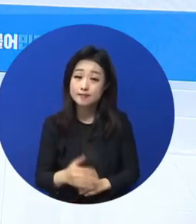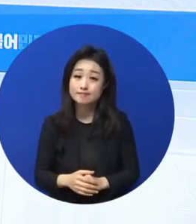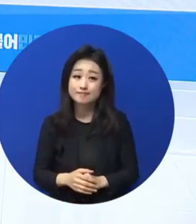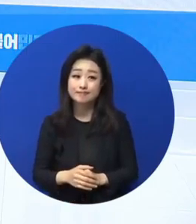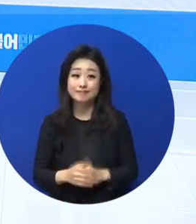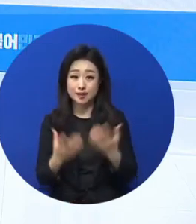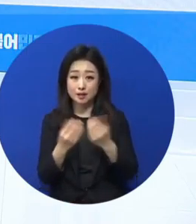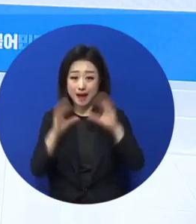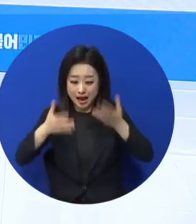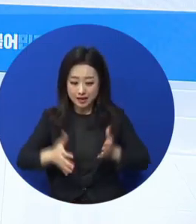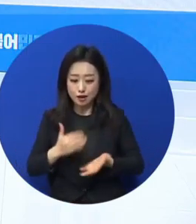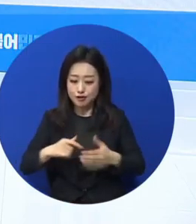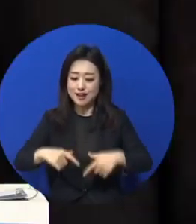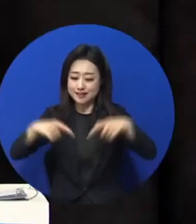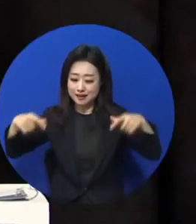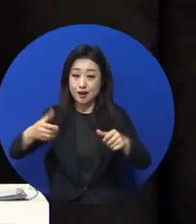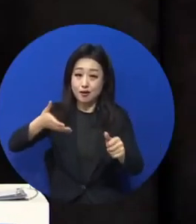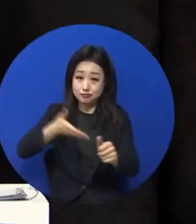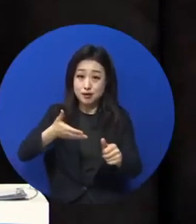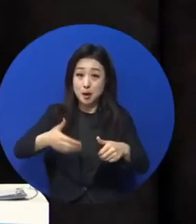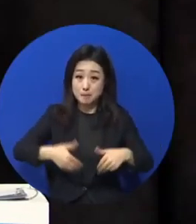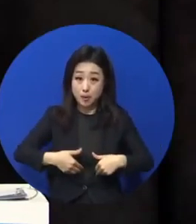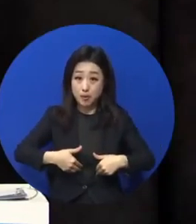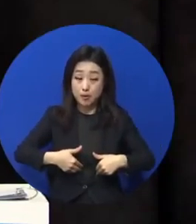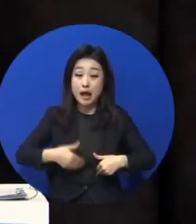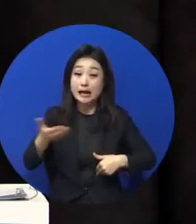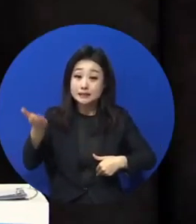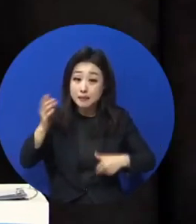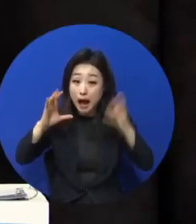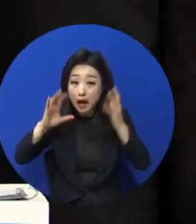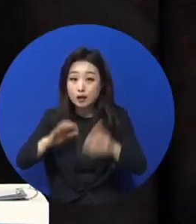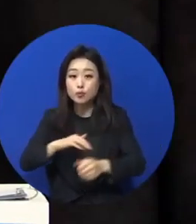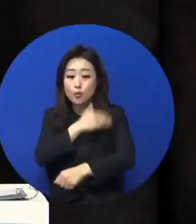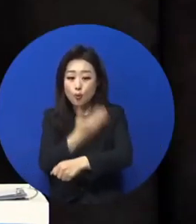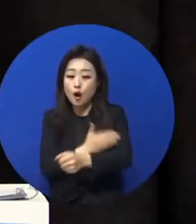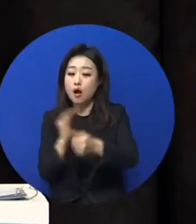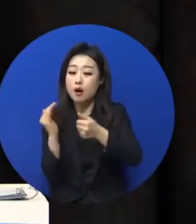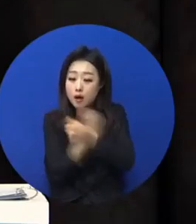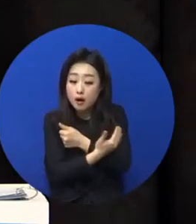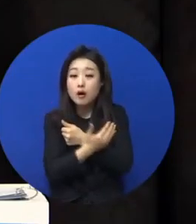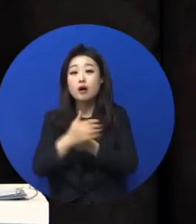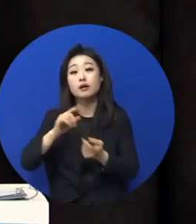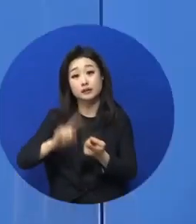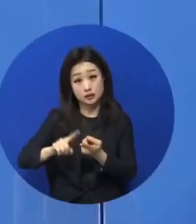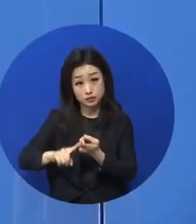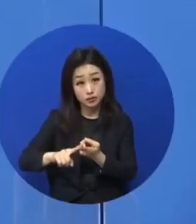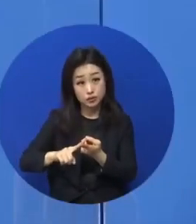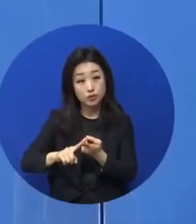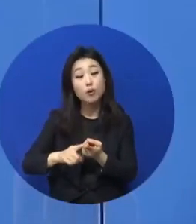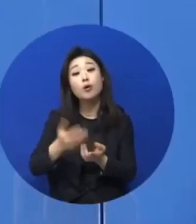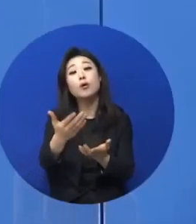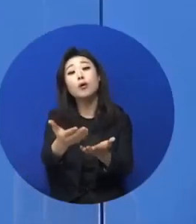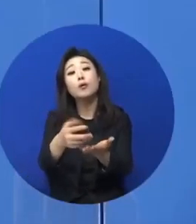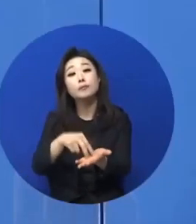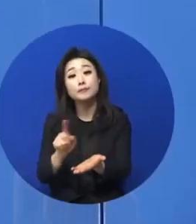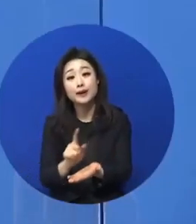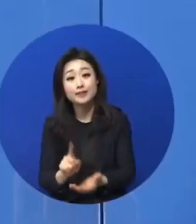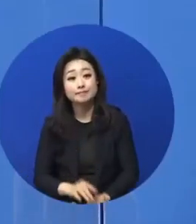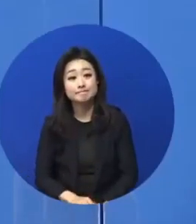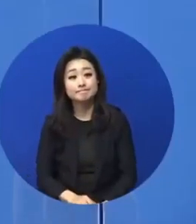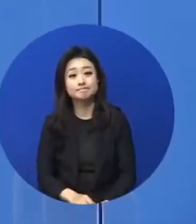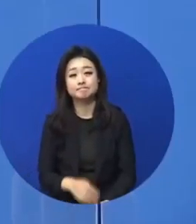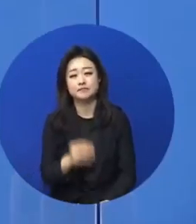출산 장려 거기에 또 나아가서 아동 권익 보호를 위해서 무엇을 할 것이냐 이 질문인데요. 예, 얼마 전에